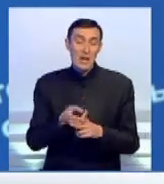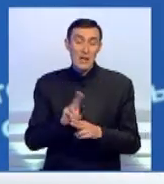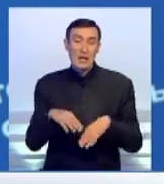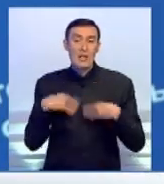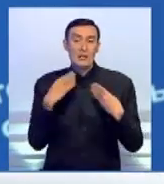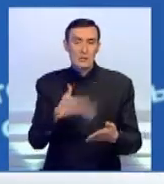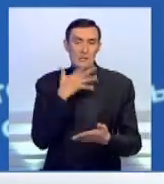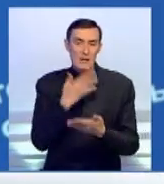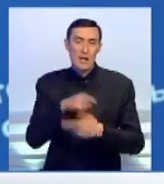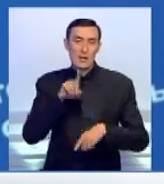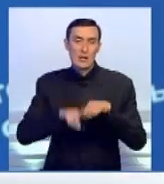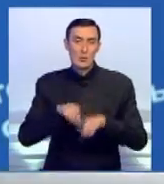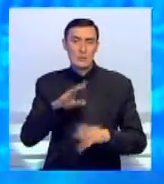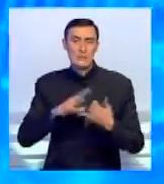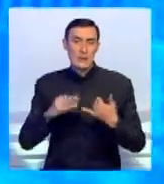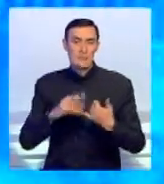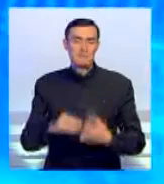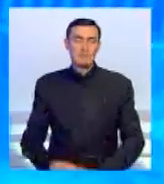своей родной земле.